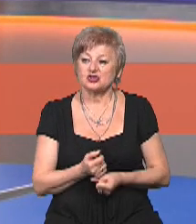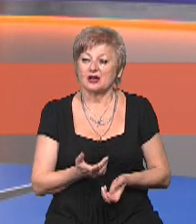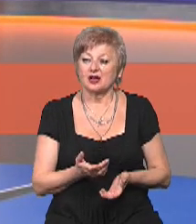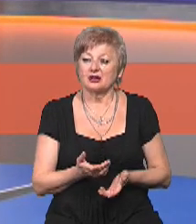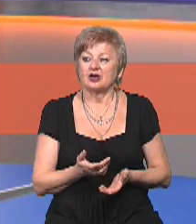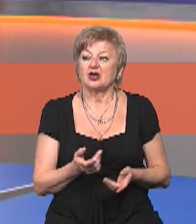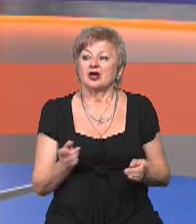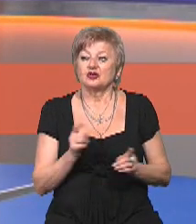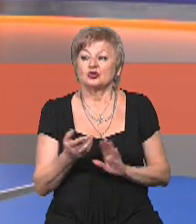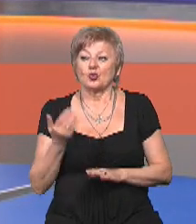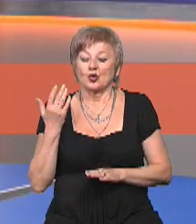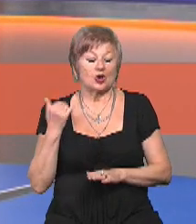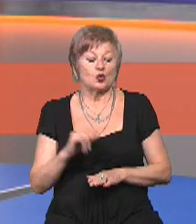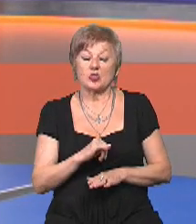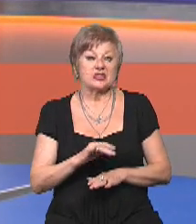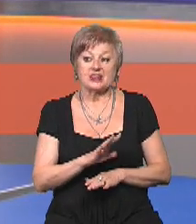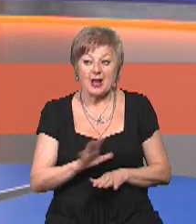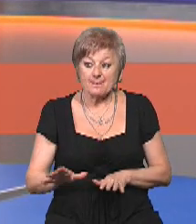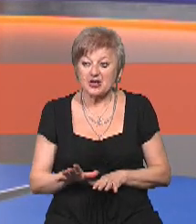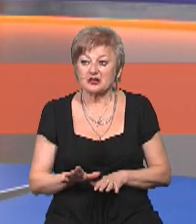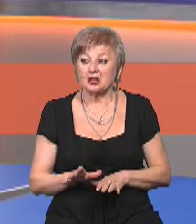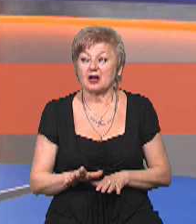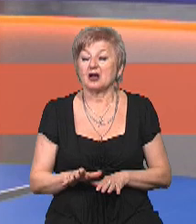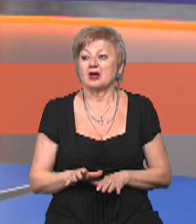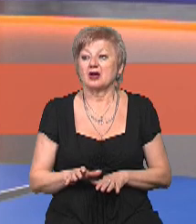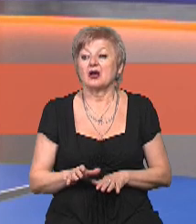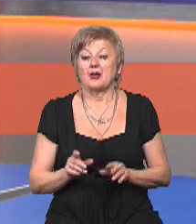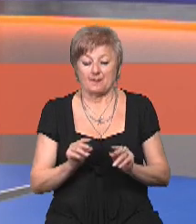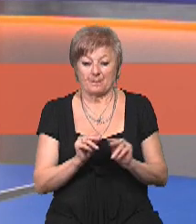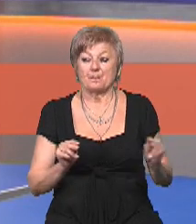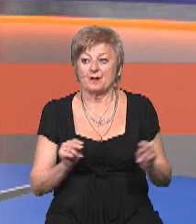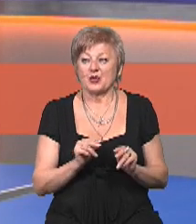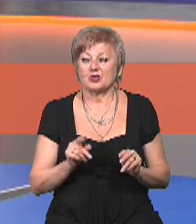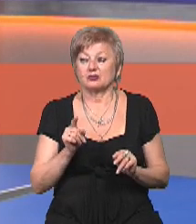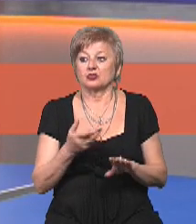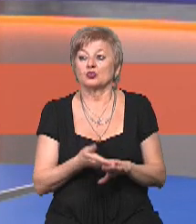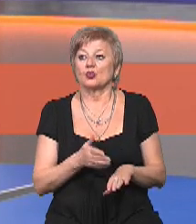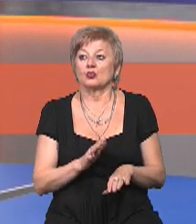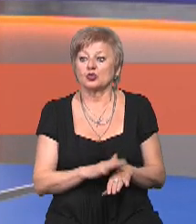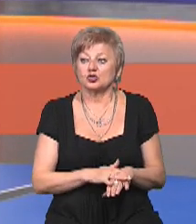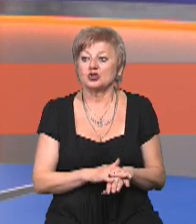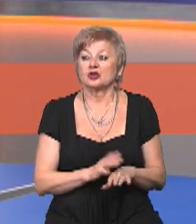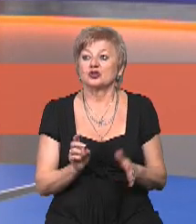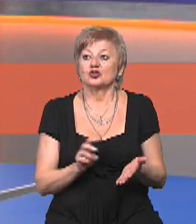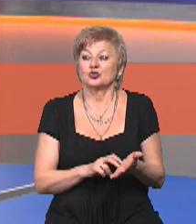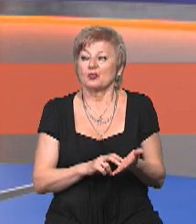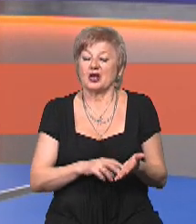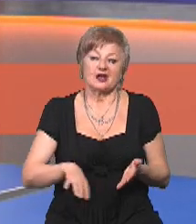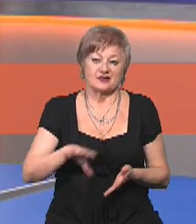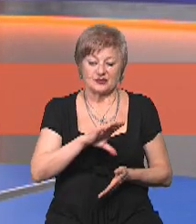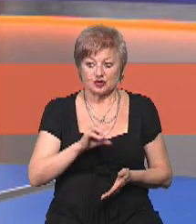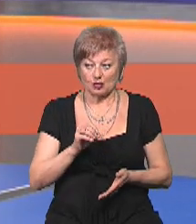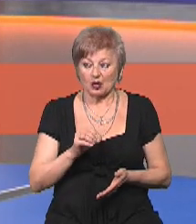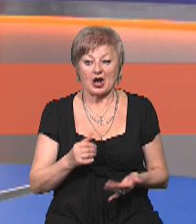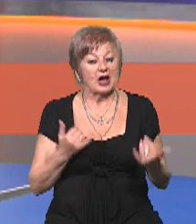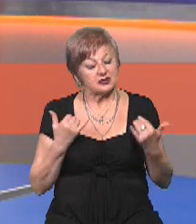і те, що раніше в нас не було, і деяким педагогам навіть, це важко, чогось цього килима боялися всі найбільше.